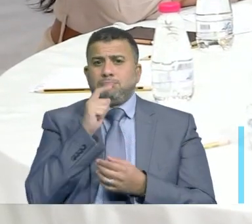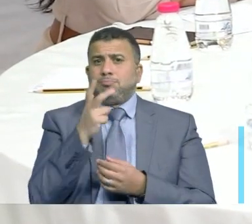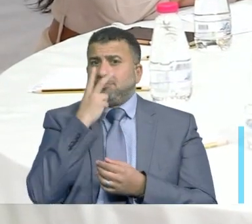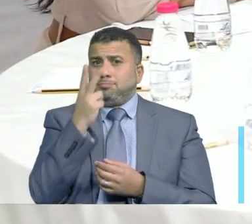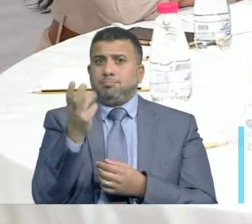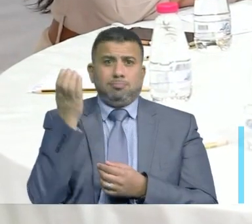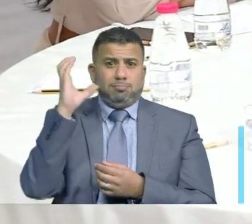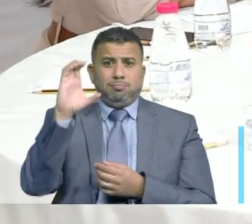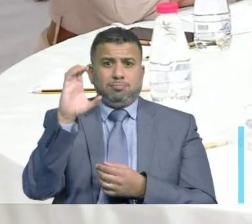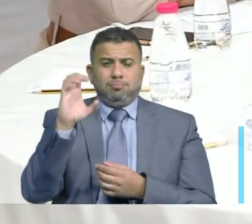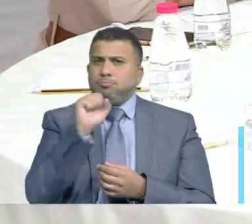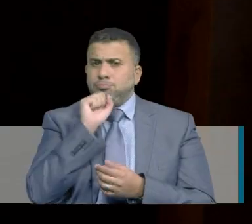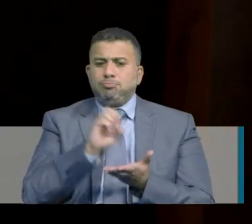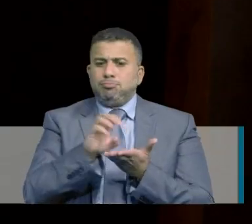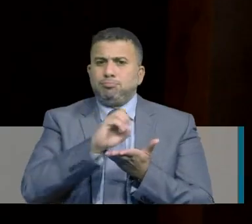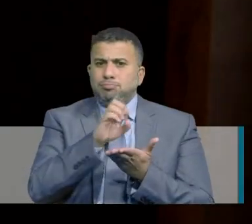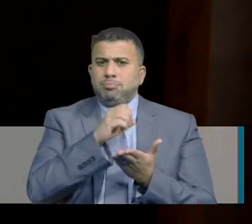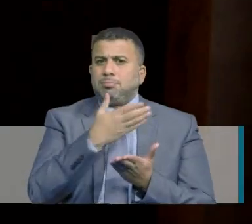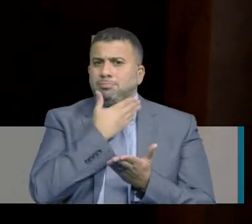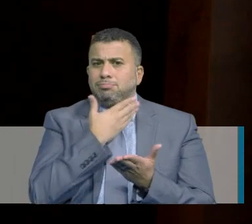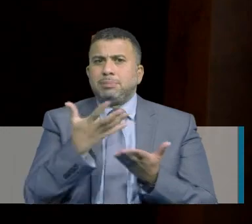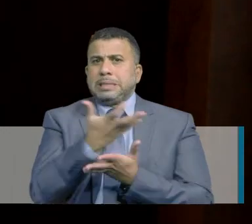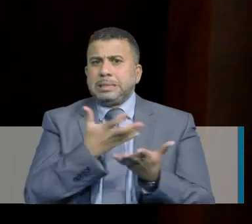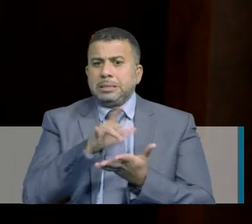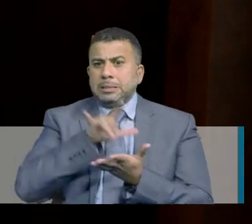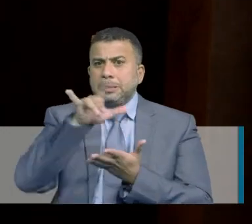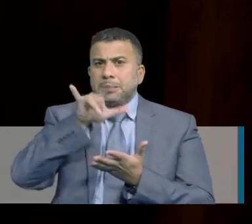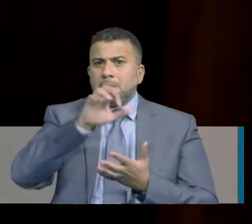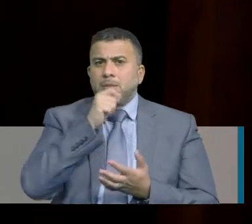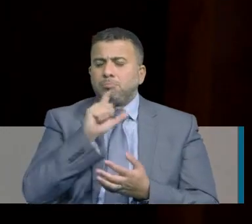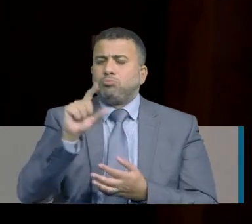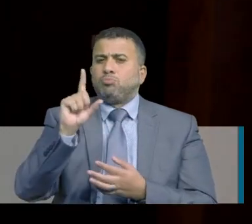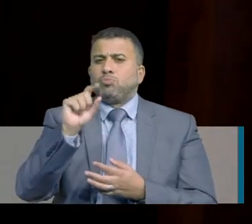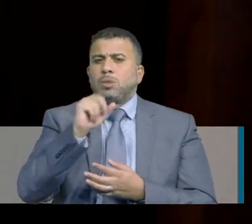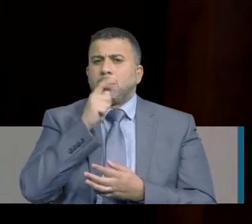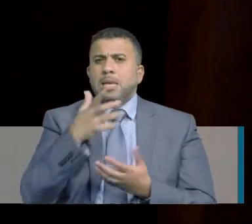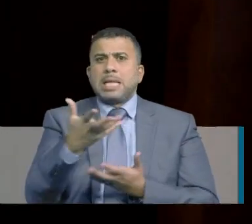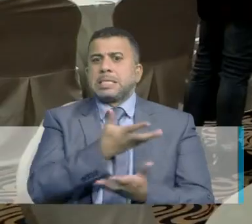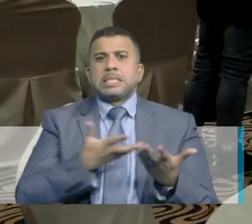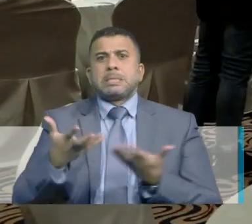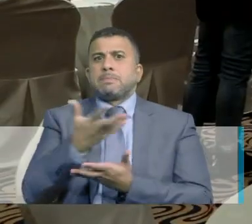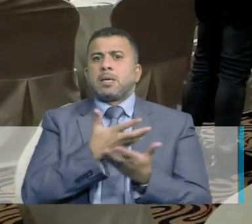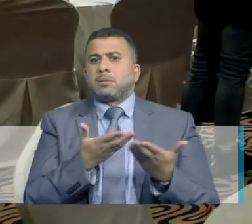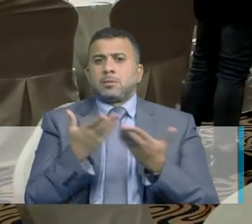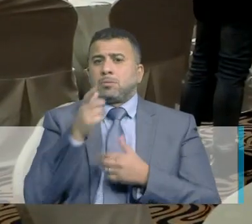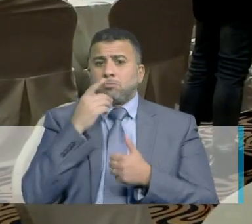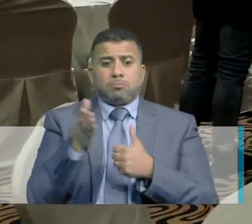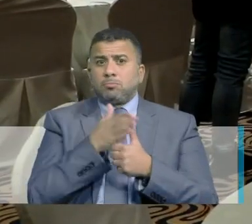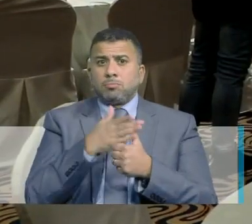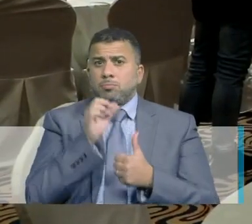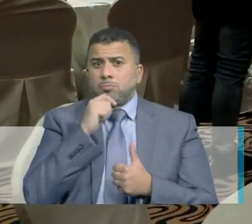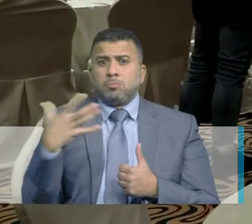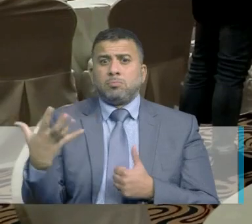عرضها قدرتها اللوجستيه ومنظومتها الخدميه بجانب المزايا المتاحه للمستثمرين وعلى راسها